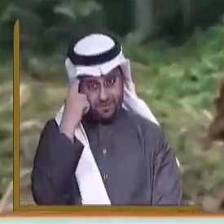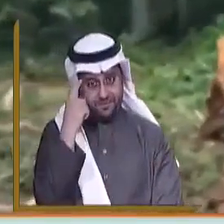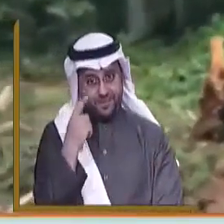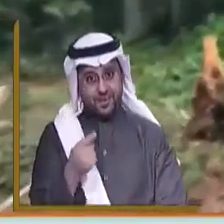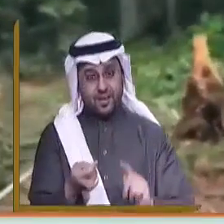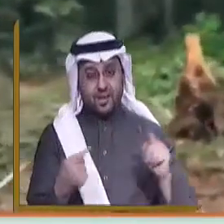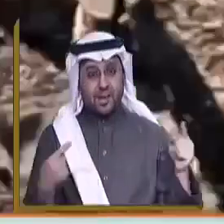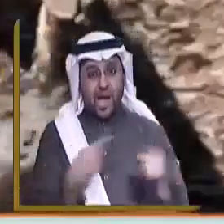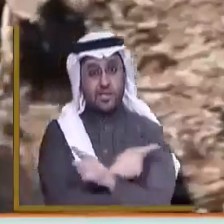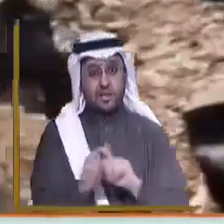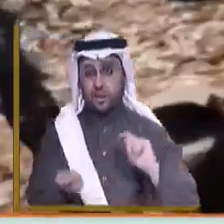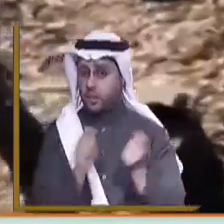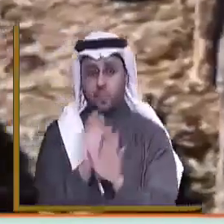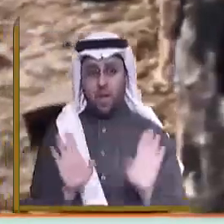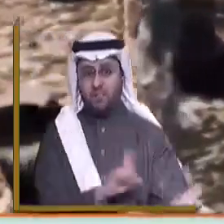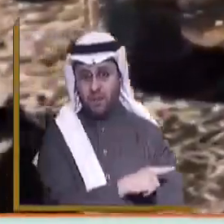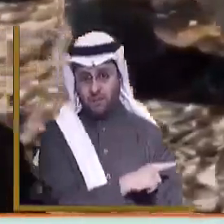والعلوم ذات العلاقه